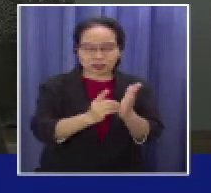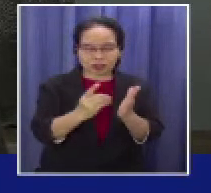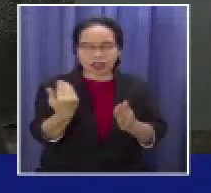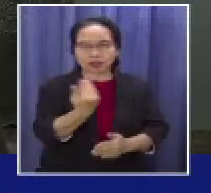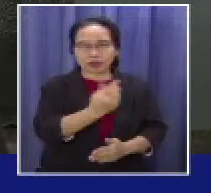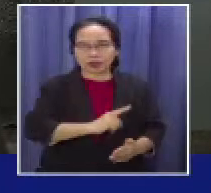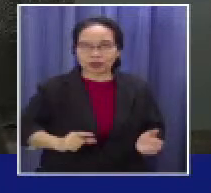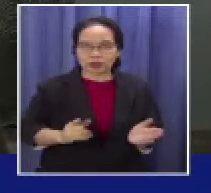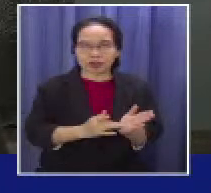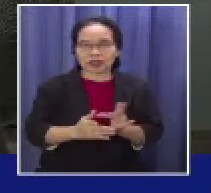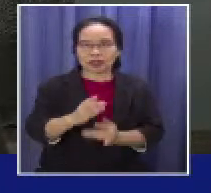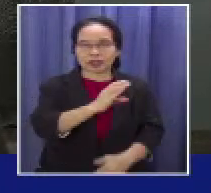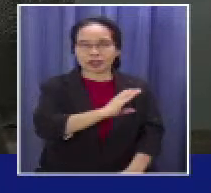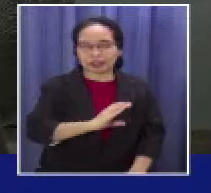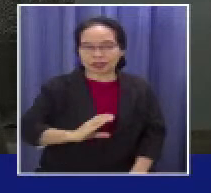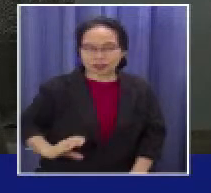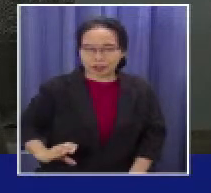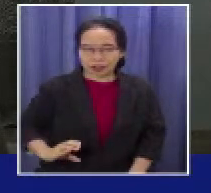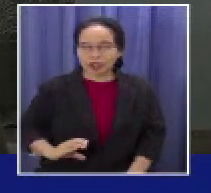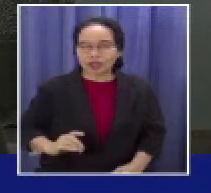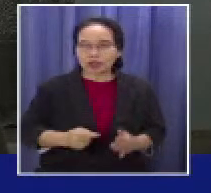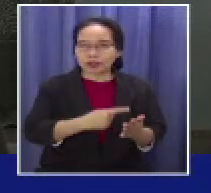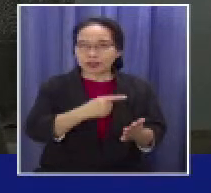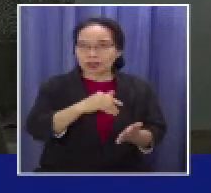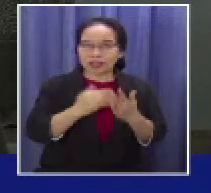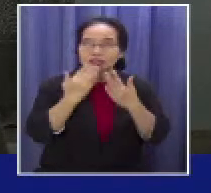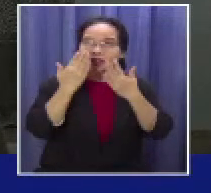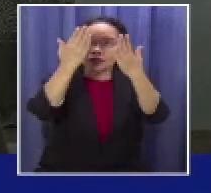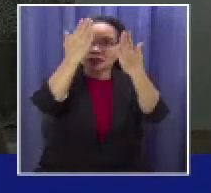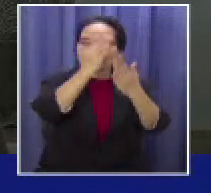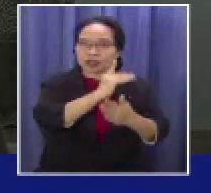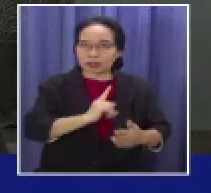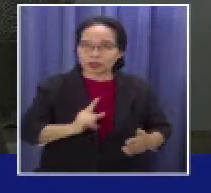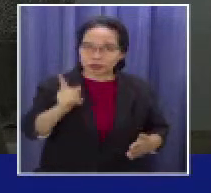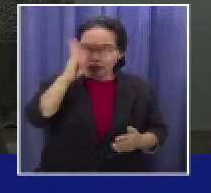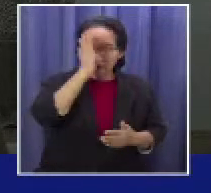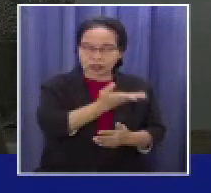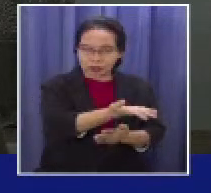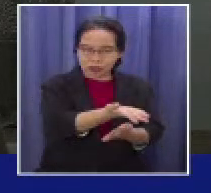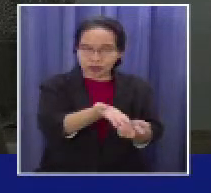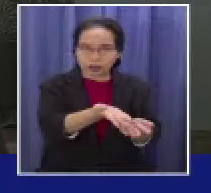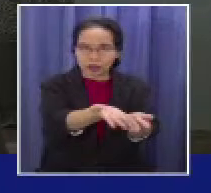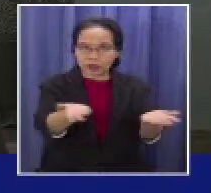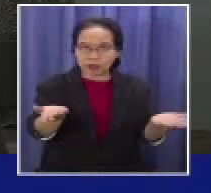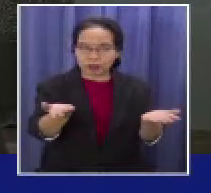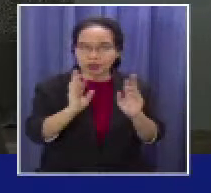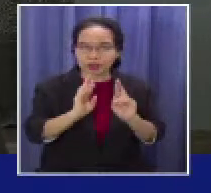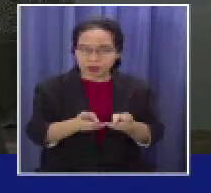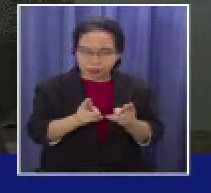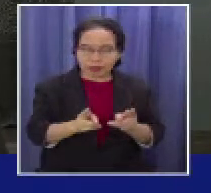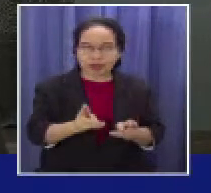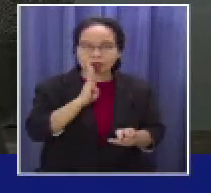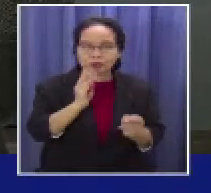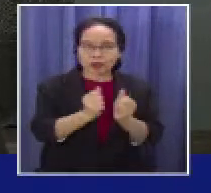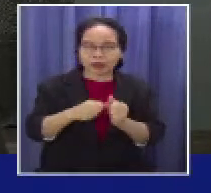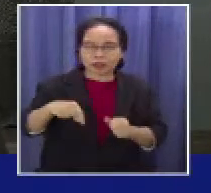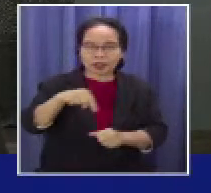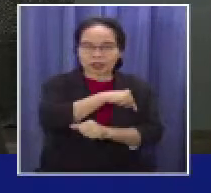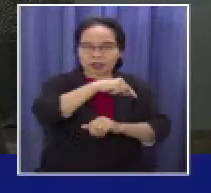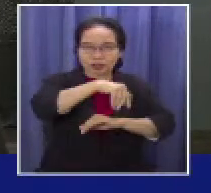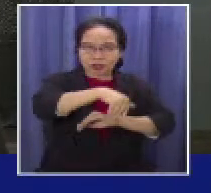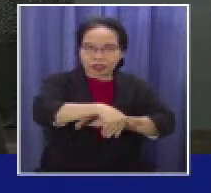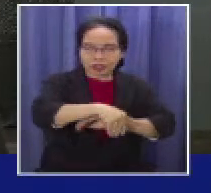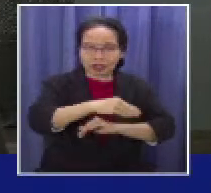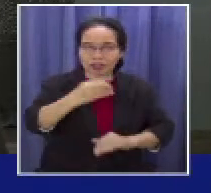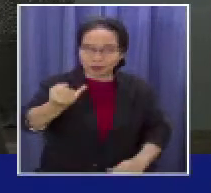bɔtumi da ɛtɔ so ɛnan da ɛtɔ so num Awurade mmara nsɛm a Yesu mu mmɛka yɛ ho ama yɛn tuwa so